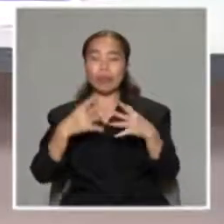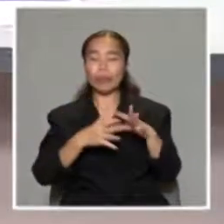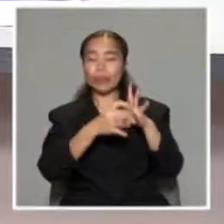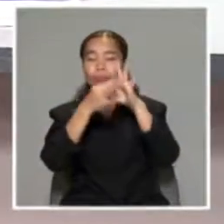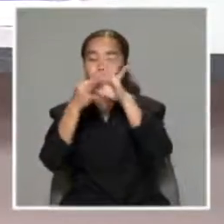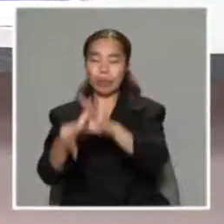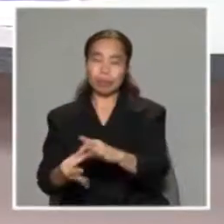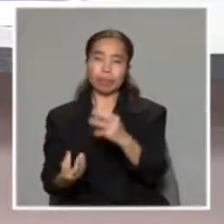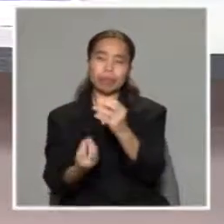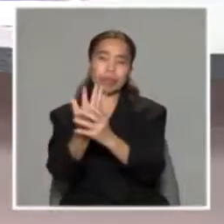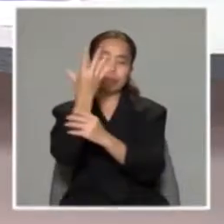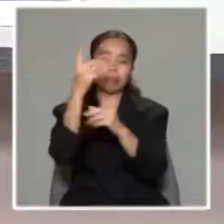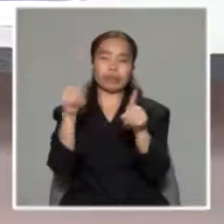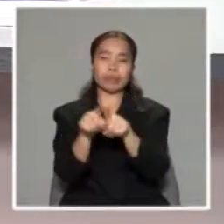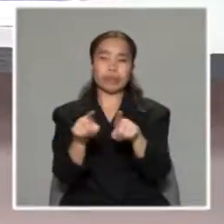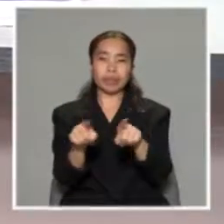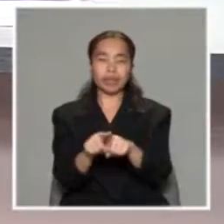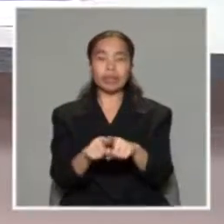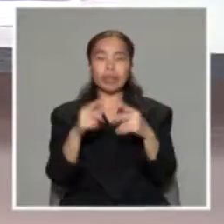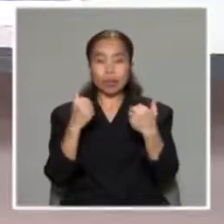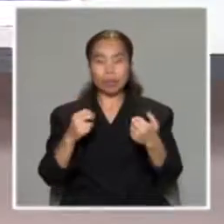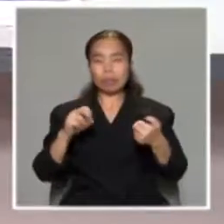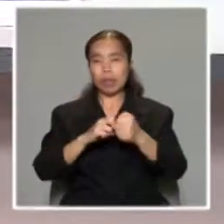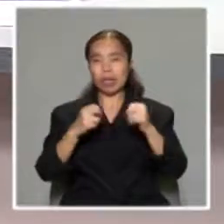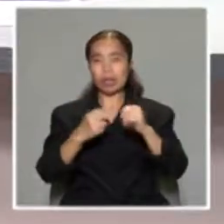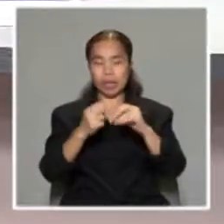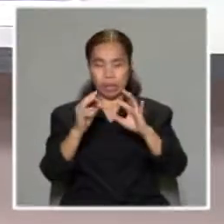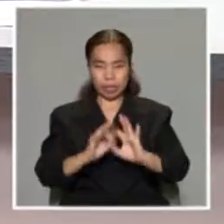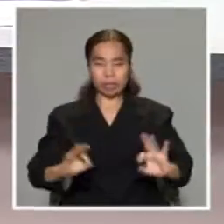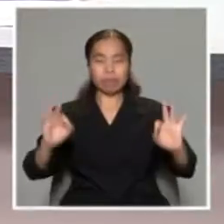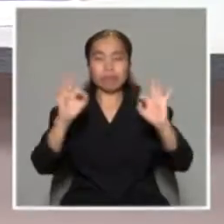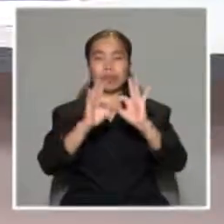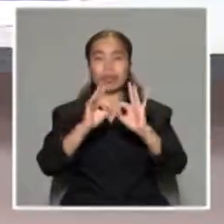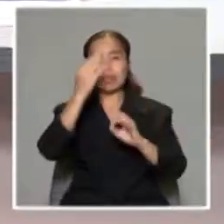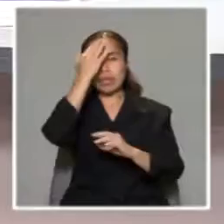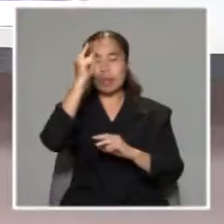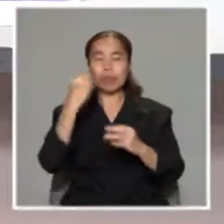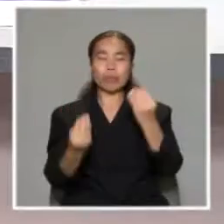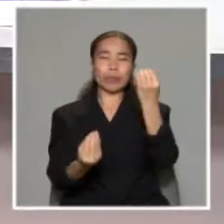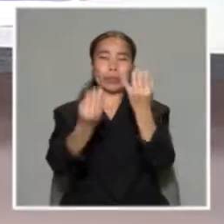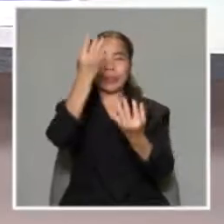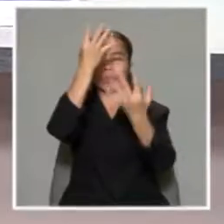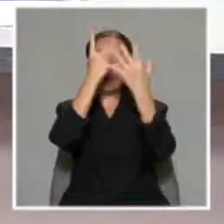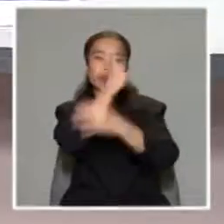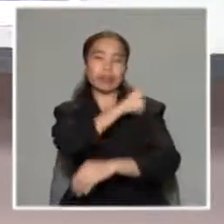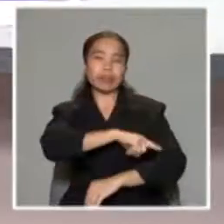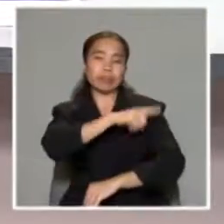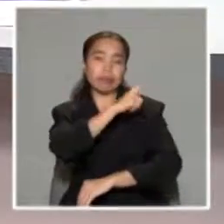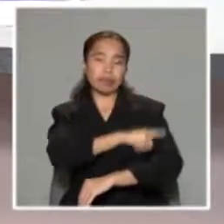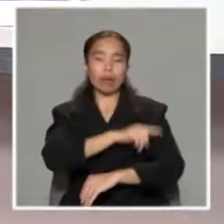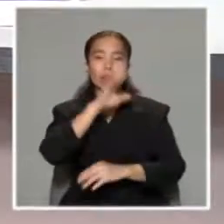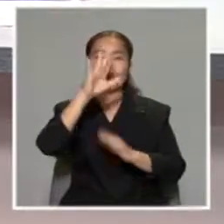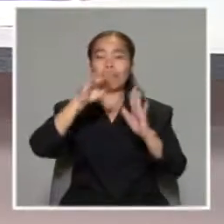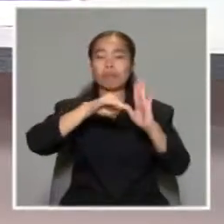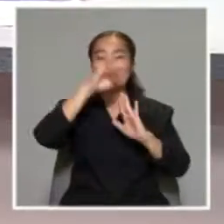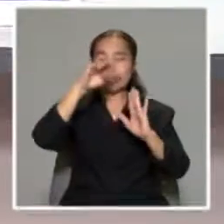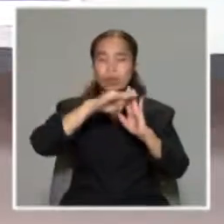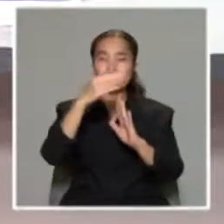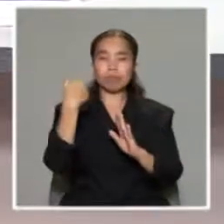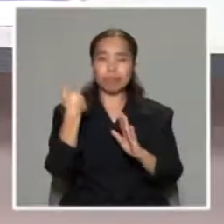าด้วยซึ่งตรงนี้ล่ะค่ะเป็นปัญหาที่สำคัญเบื้องต้นที่ทำให้เกิดหมอกควันไฟเกิดขึ้นในพื้นที่ภาคเหนือบางพื้น